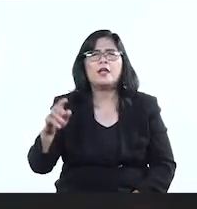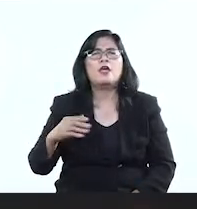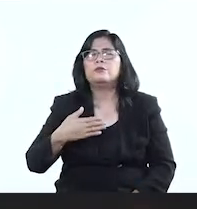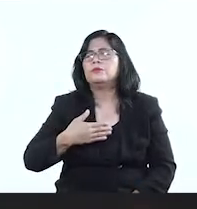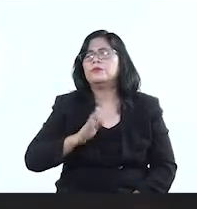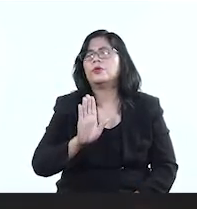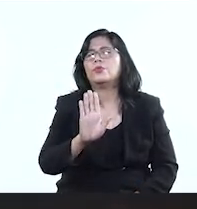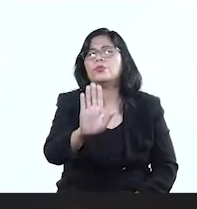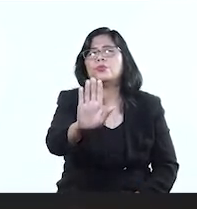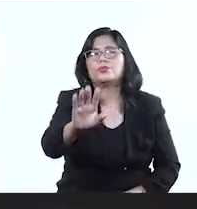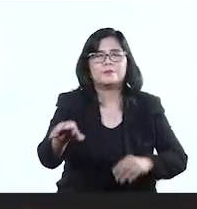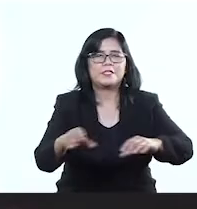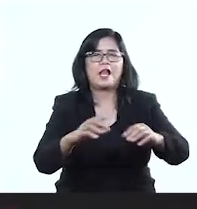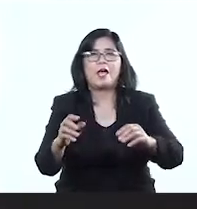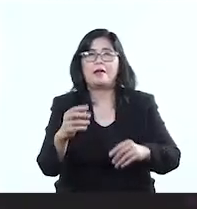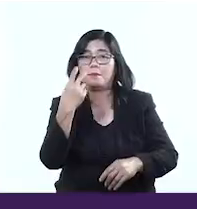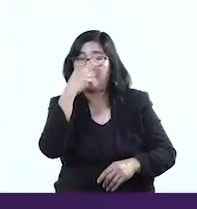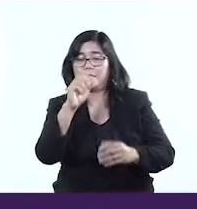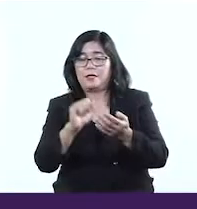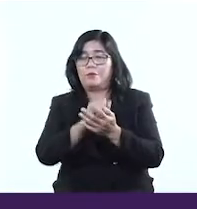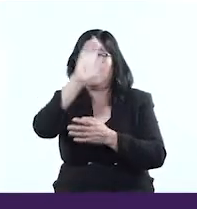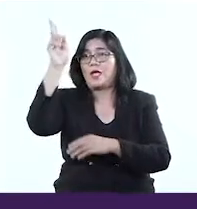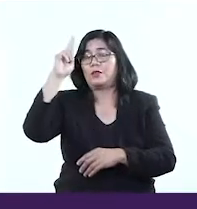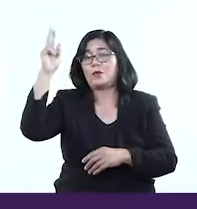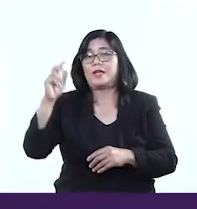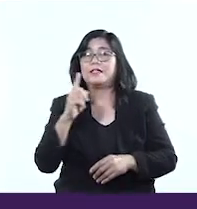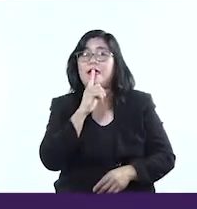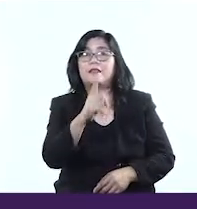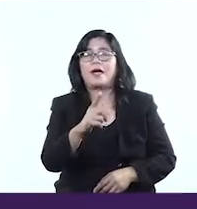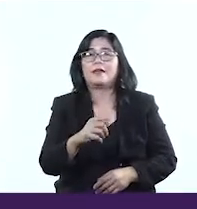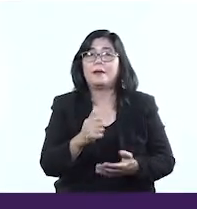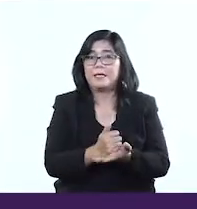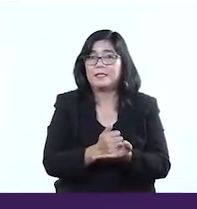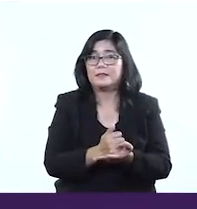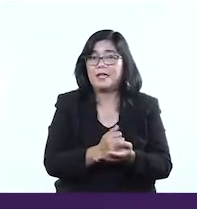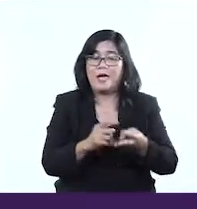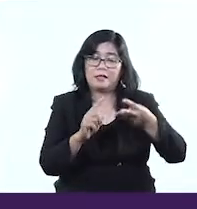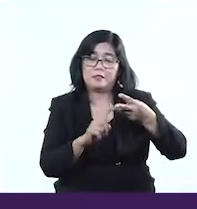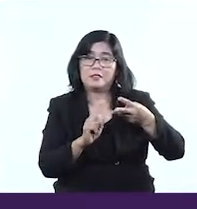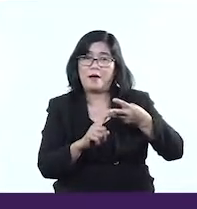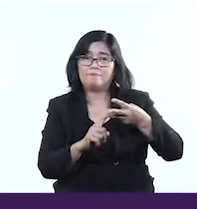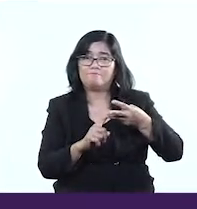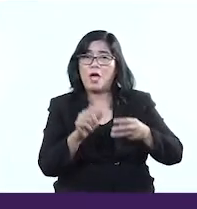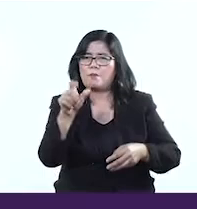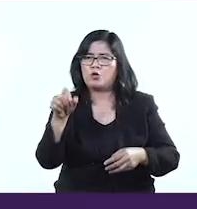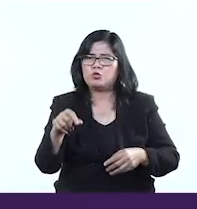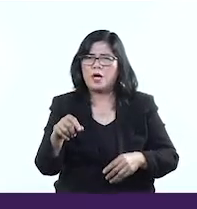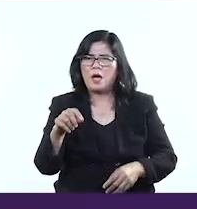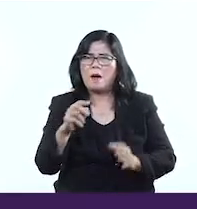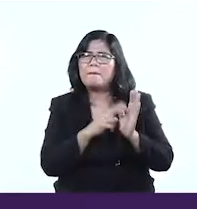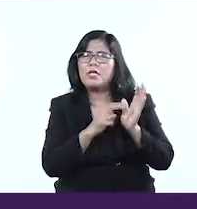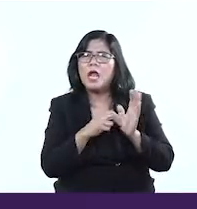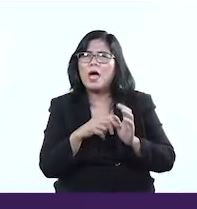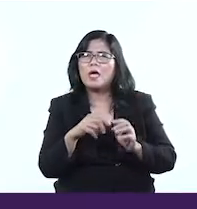kemuliaan Tuhan dinyatakan sejagat ramennya ketika hai manusia hanya menilai kulit luarnya Hai Mari kita bersiap